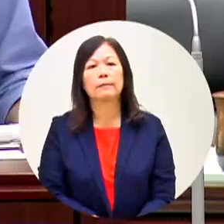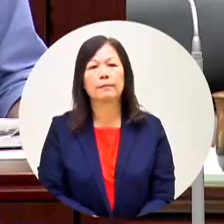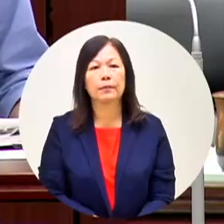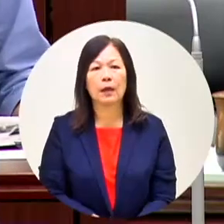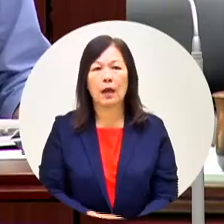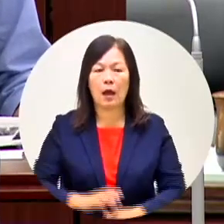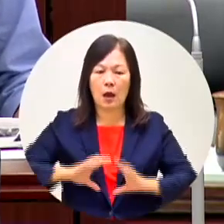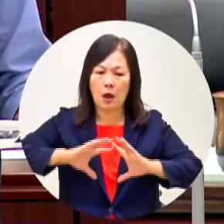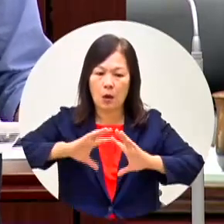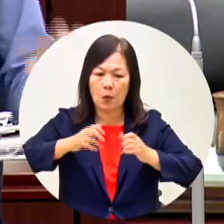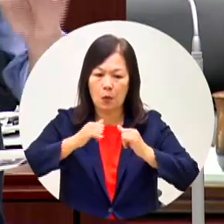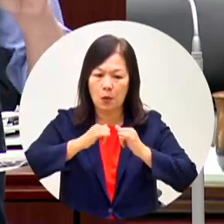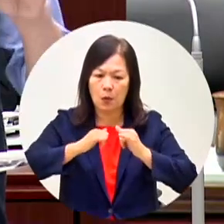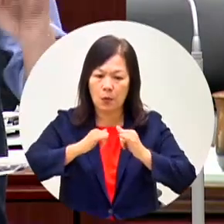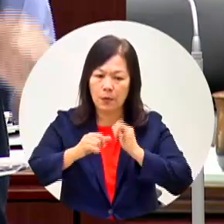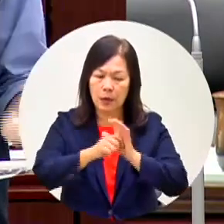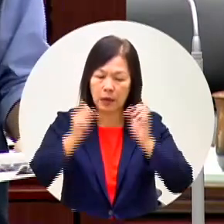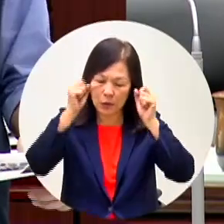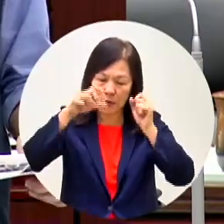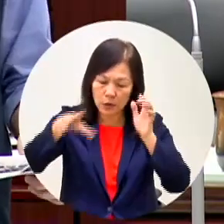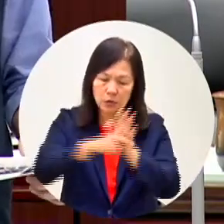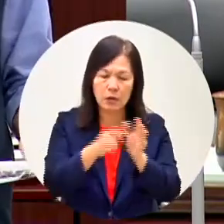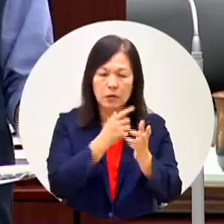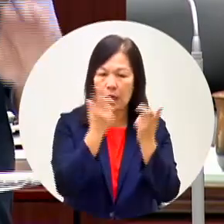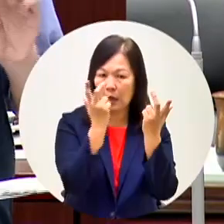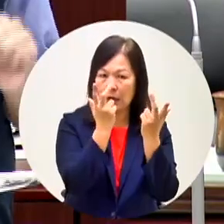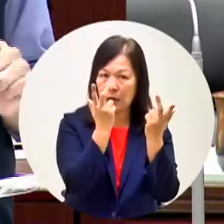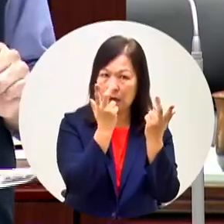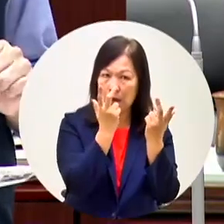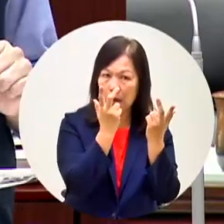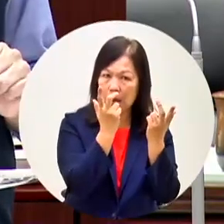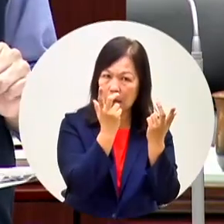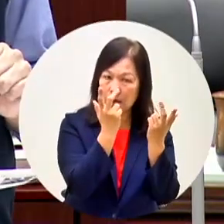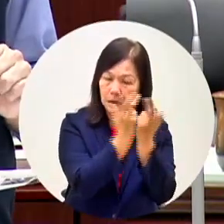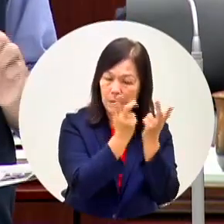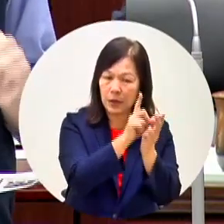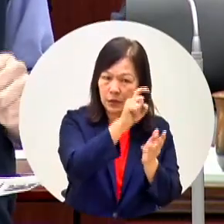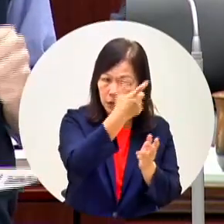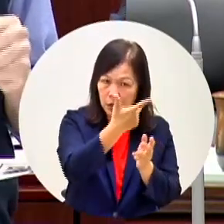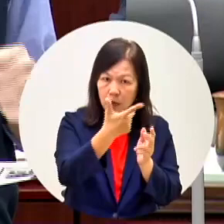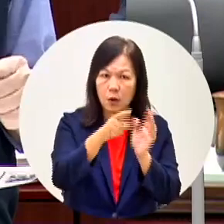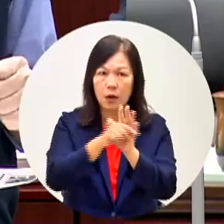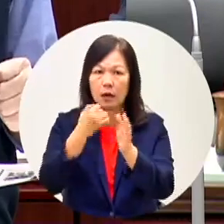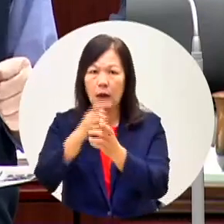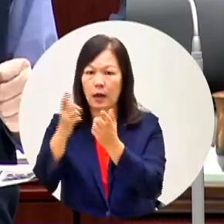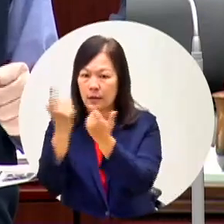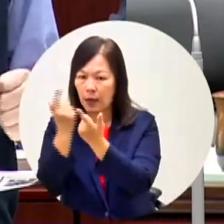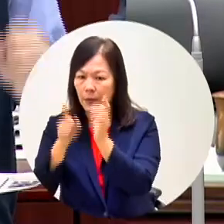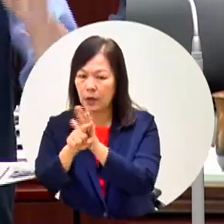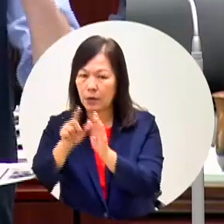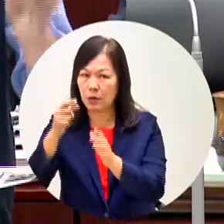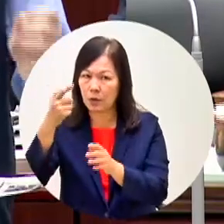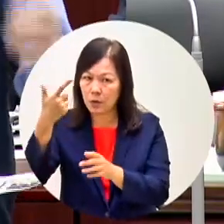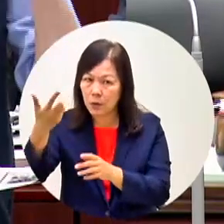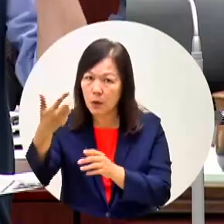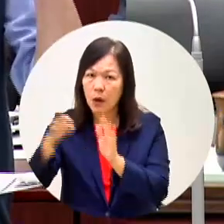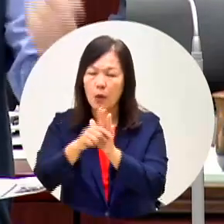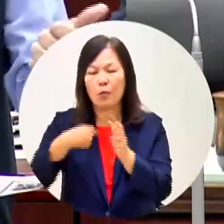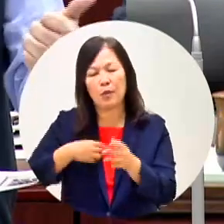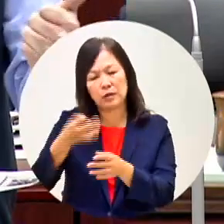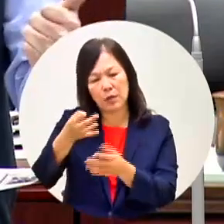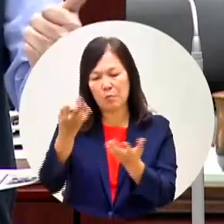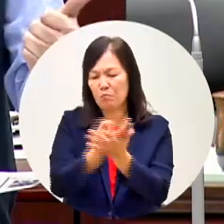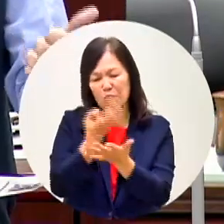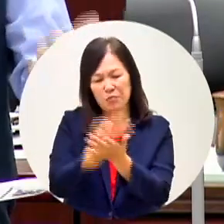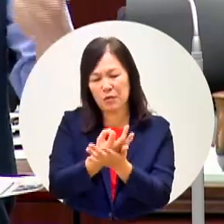北十六座，但是也要跟美雅议员报告，我们现在没有钱，我们的经费严重不足。对，一个跟